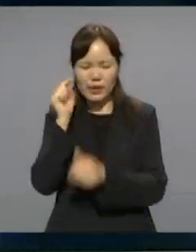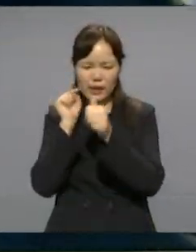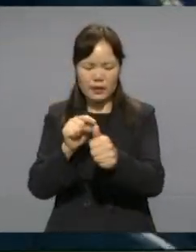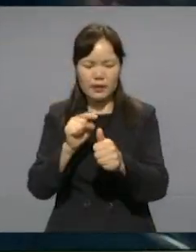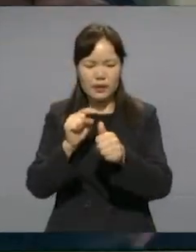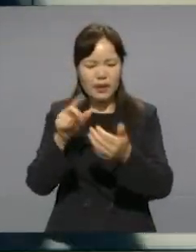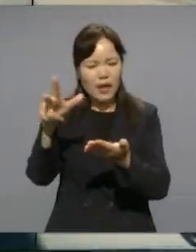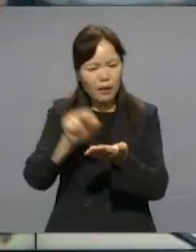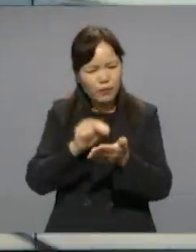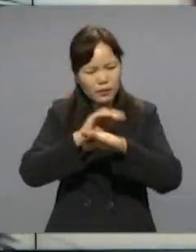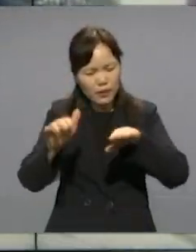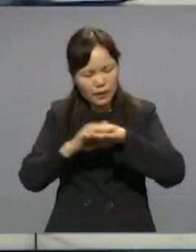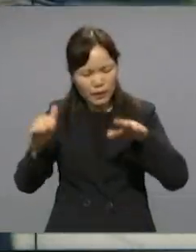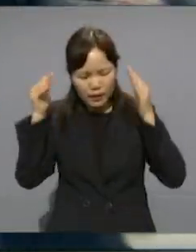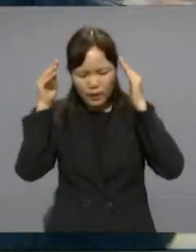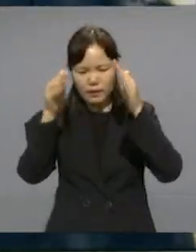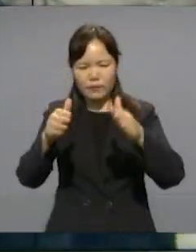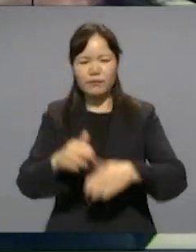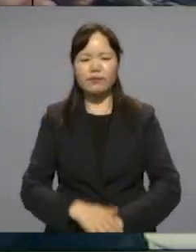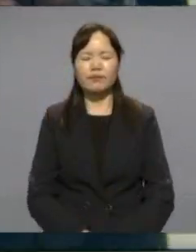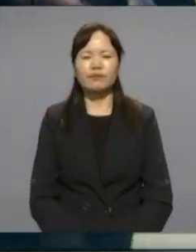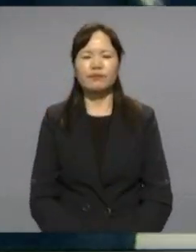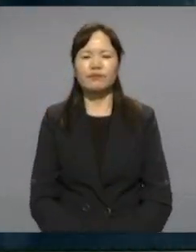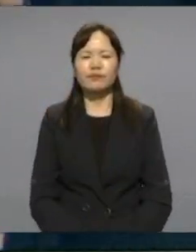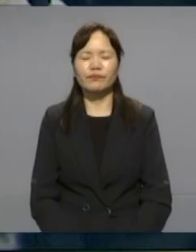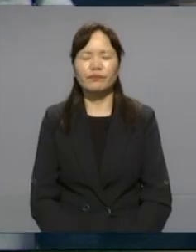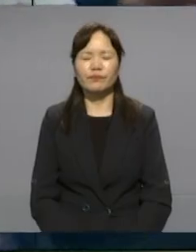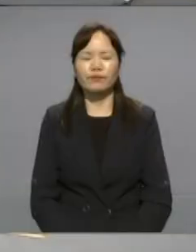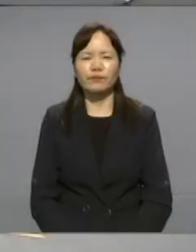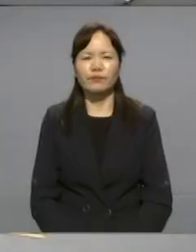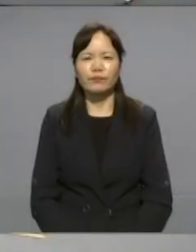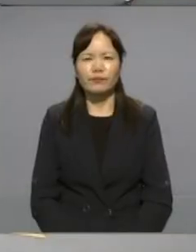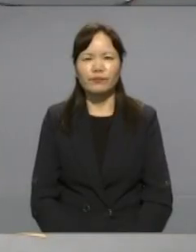수습에 분주했습니다. 황다인 기자입니다.